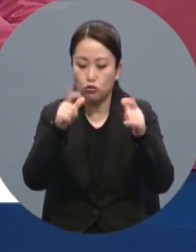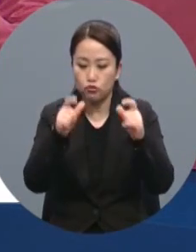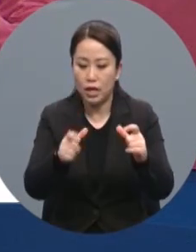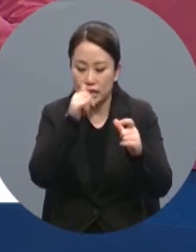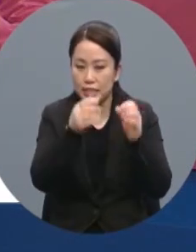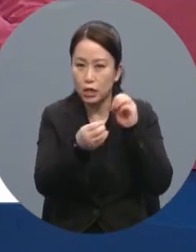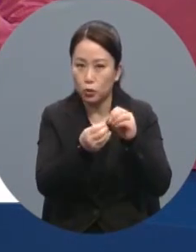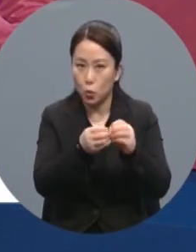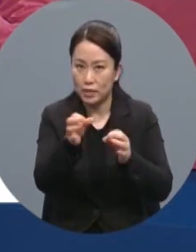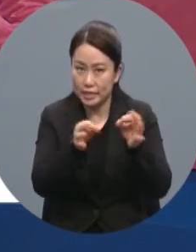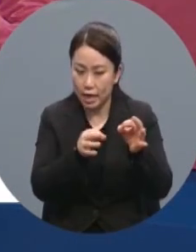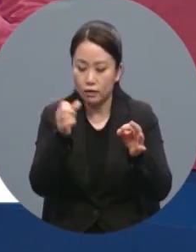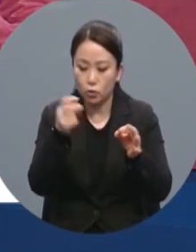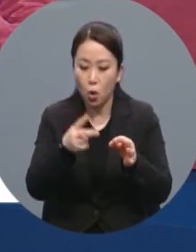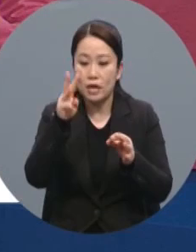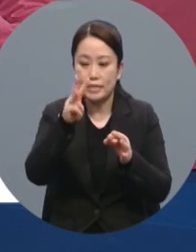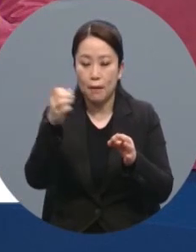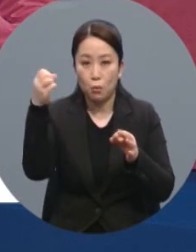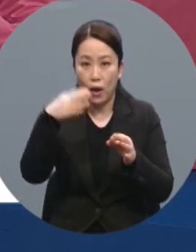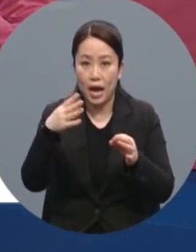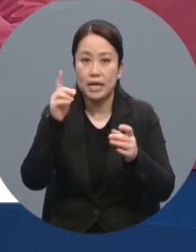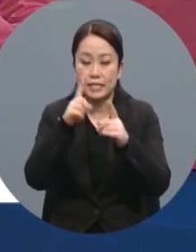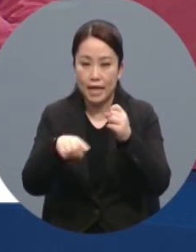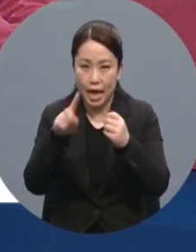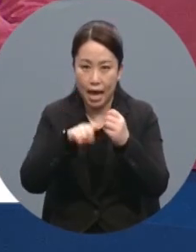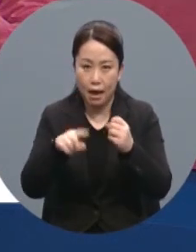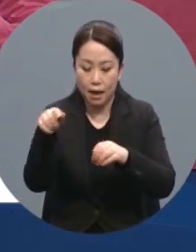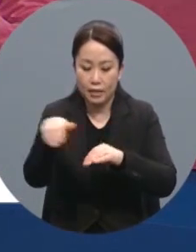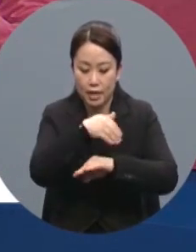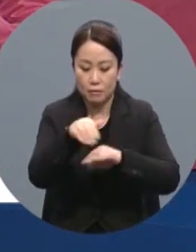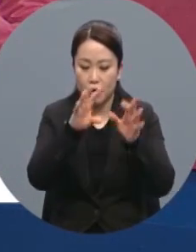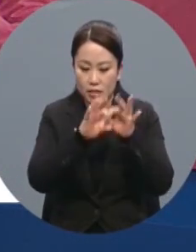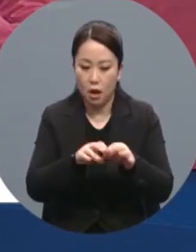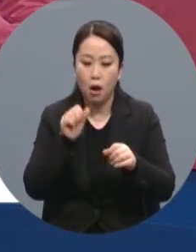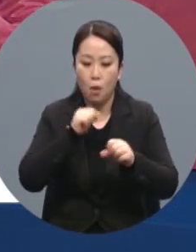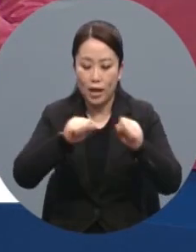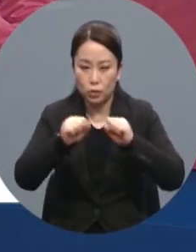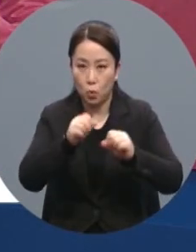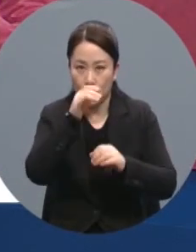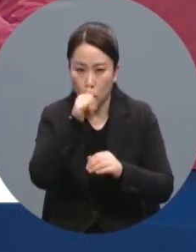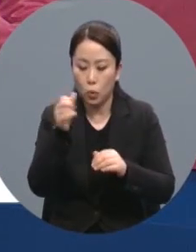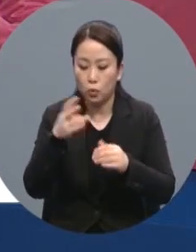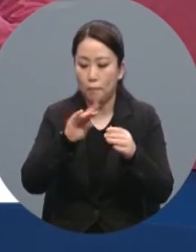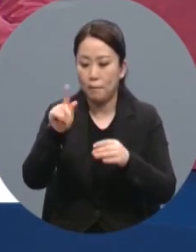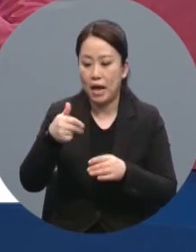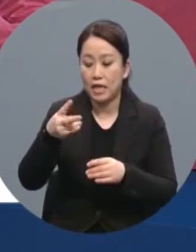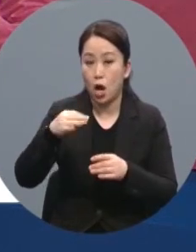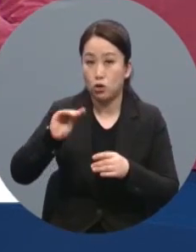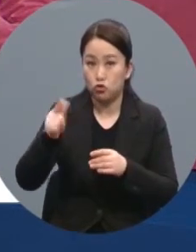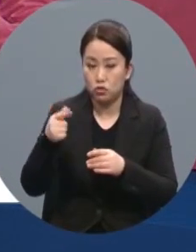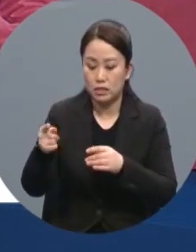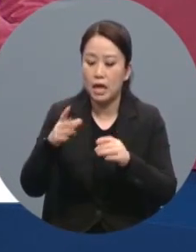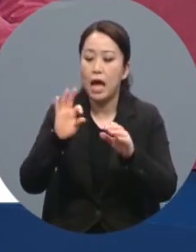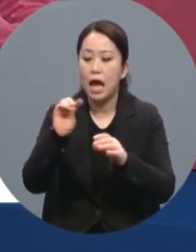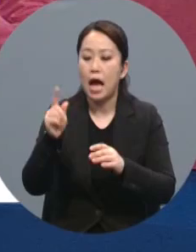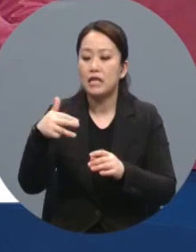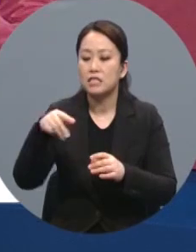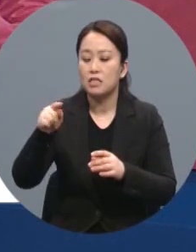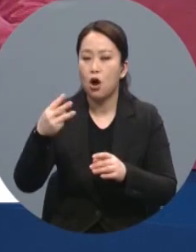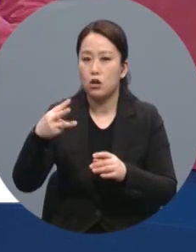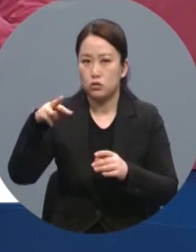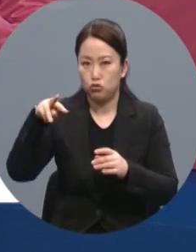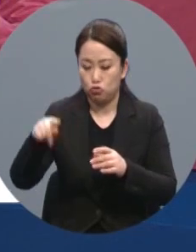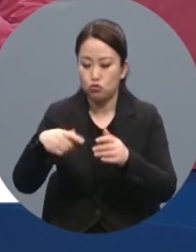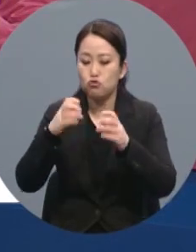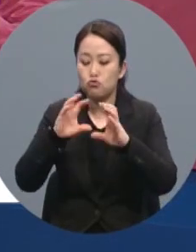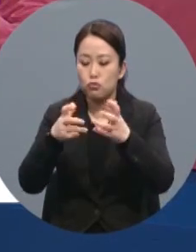전통시장과 삼광사 등을 돌며 광폭 표심 행보를 이어갔고, 박형준 후보는 안철수 국민의당 대표와 함께 한